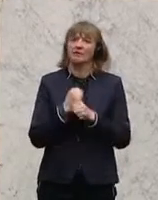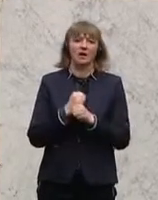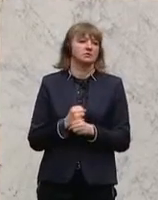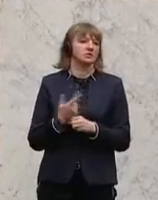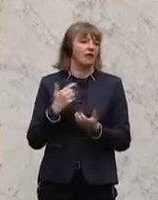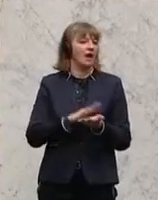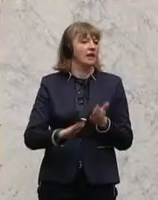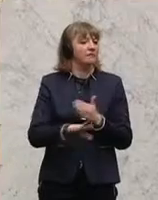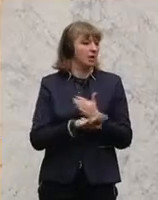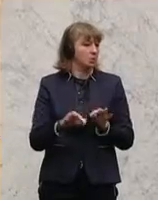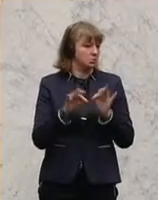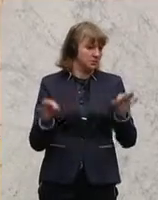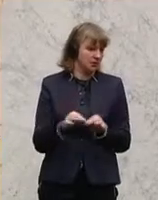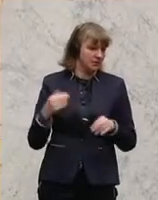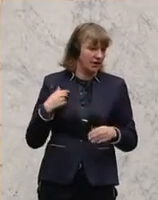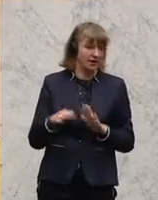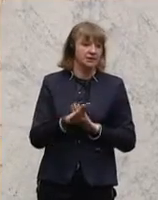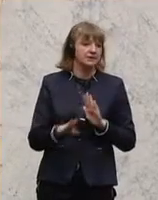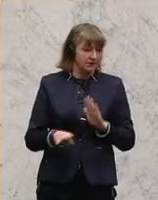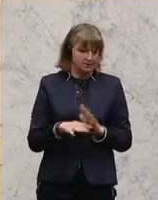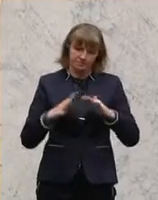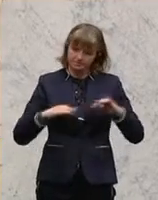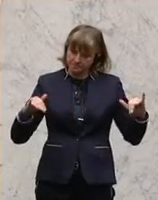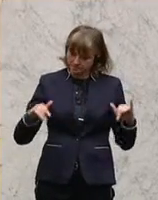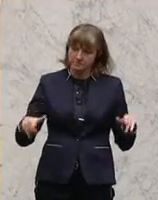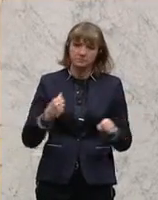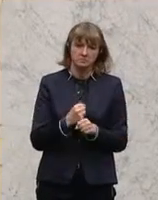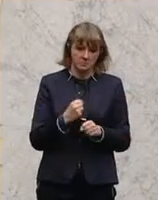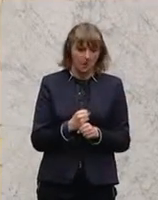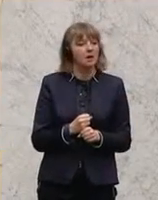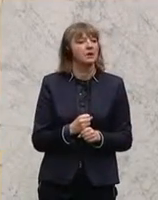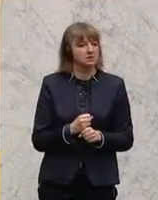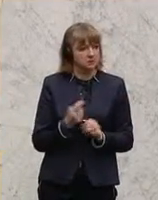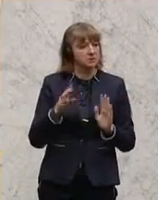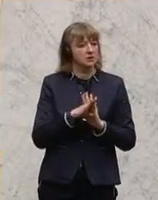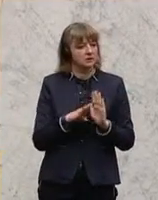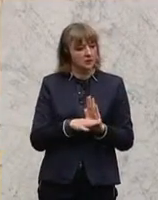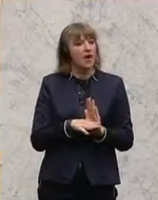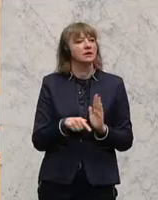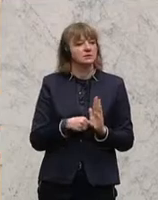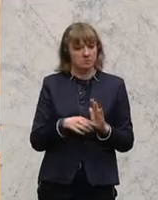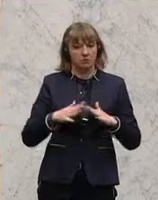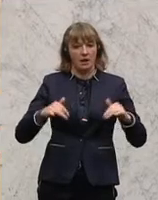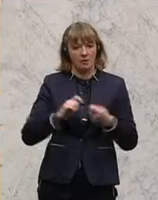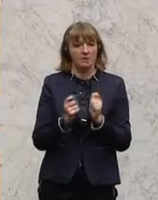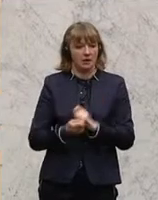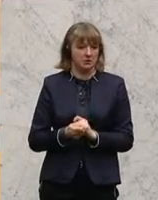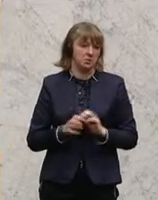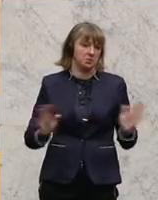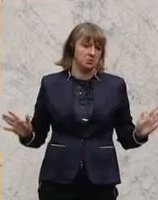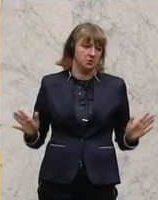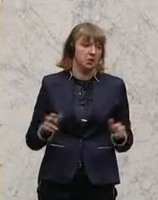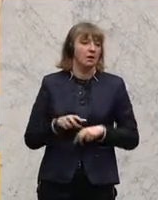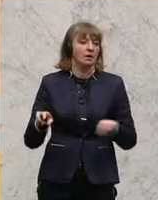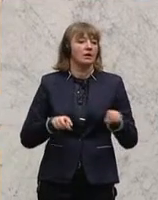ein einfacher Grundsatz gegolten. Gesetze werden vom Parlament erlassen, Gesetze werden vom Parlament geändert. Die